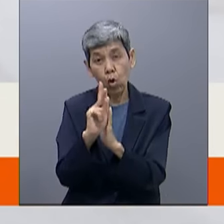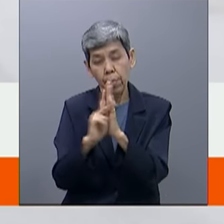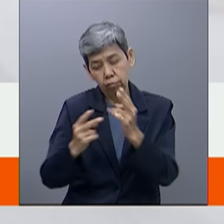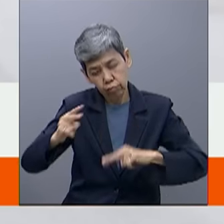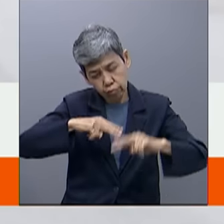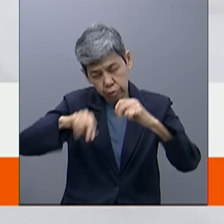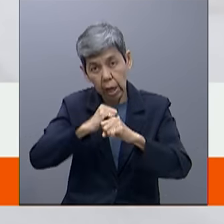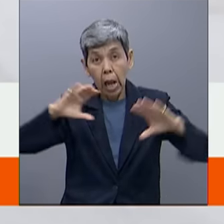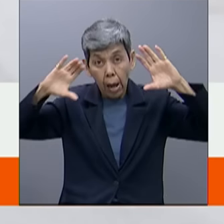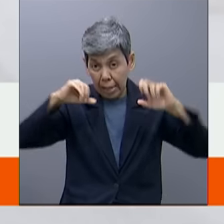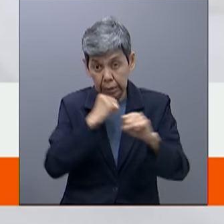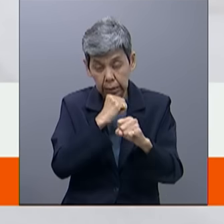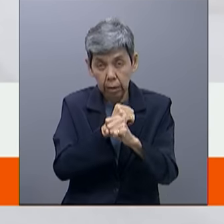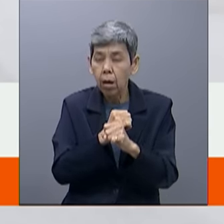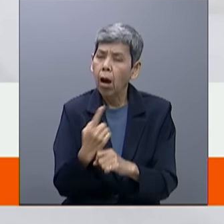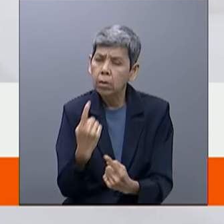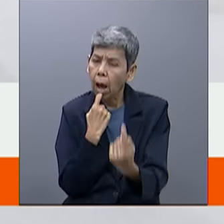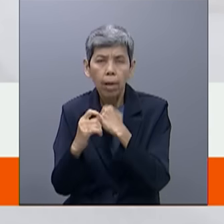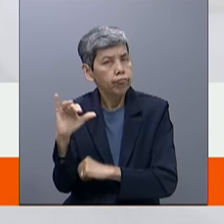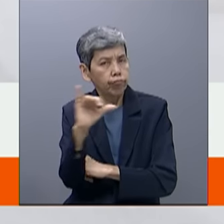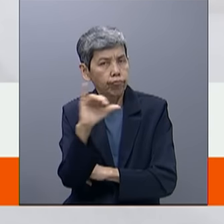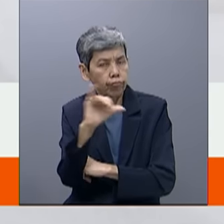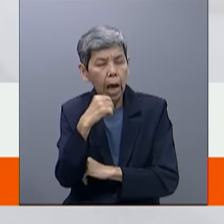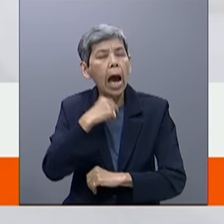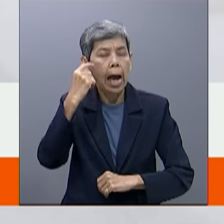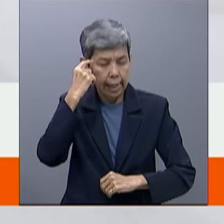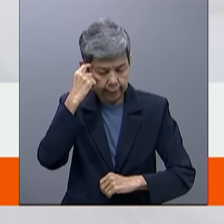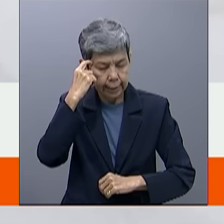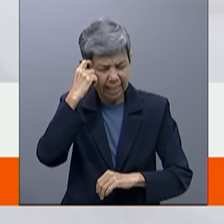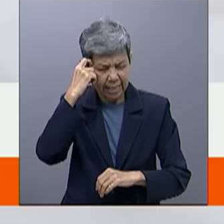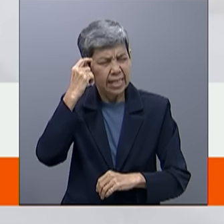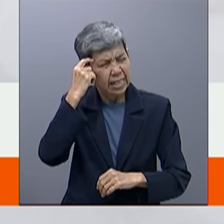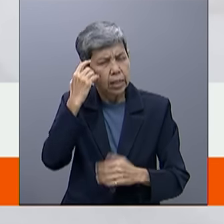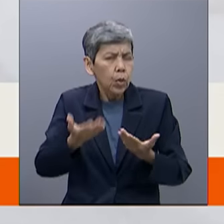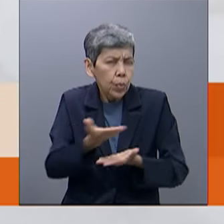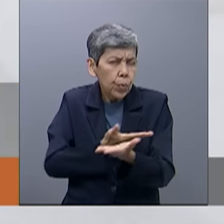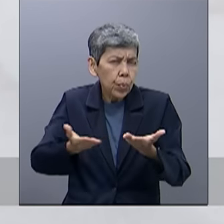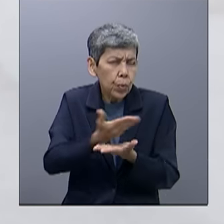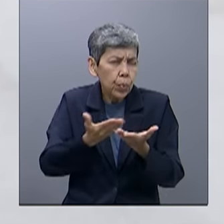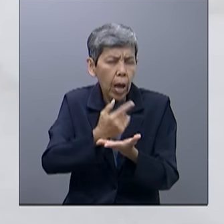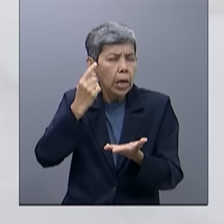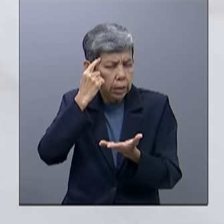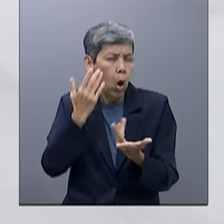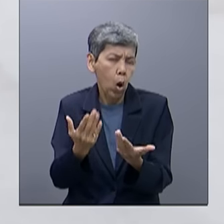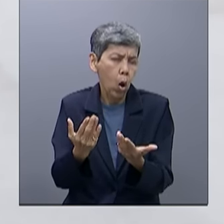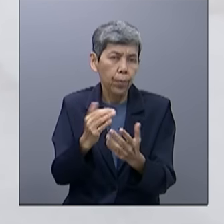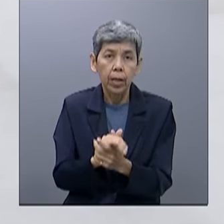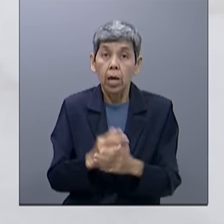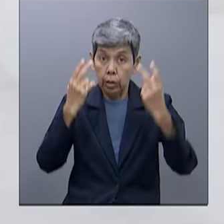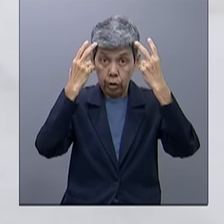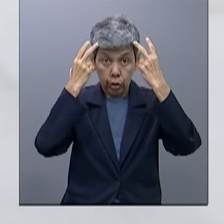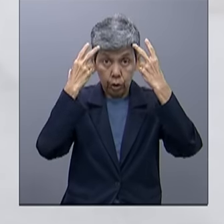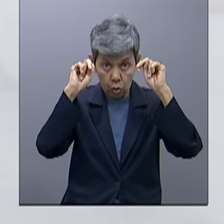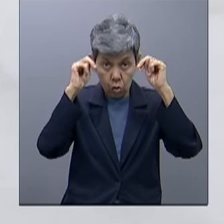ารัฐบาลยังไม่ได้ส่งคำถามเข้ามานะคะซึ่งก็คาดการว่าน่าจะพิจารณาให้เรียบร้อยก่อนนะคะขณะที่นายกรัฐมนต